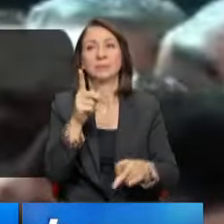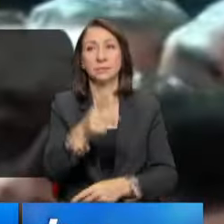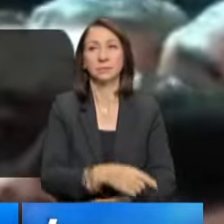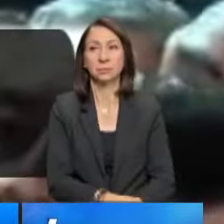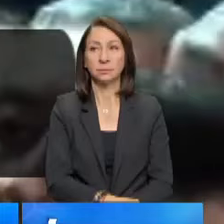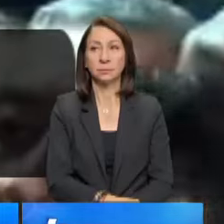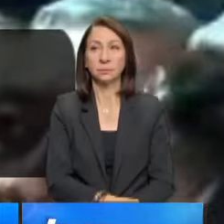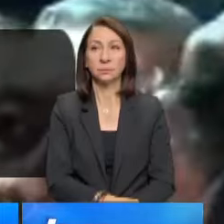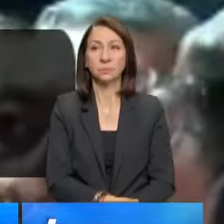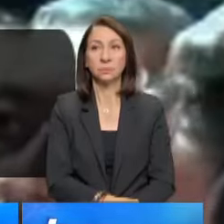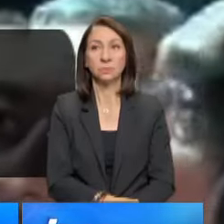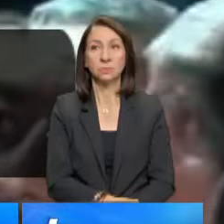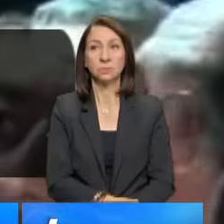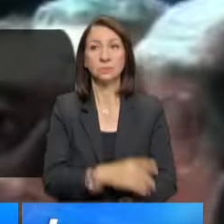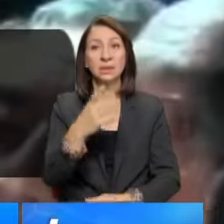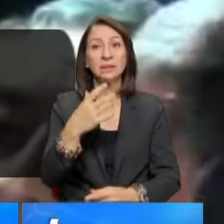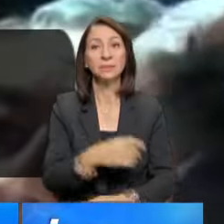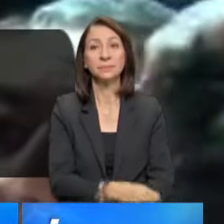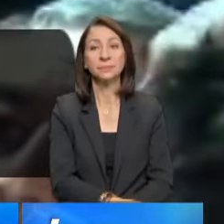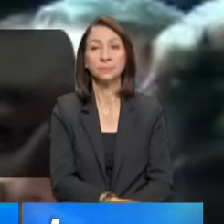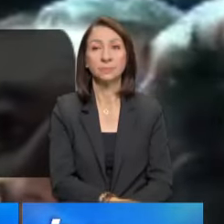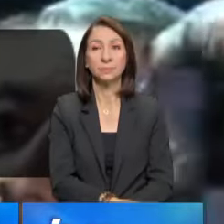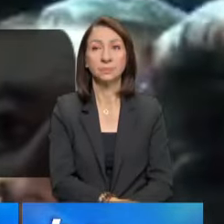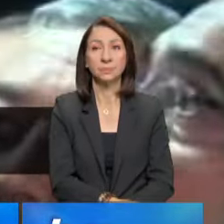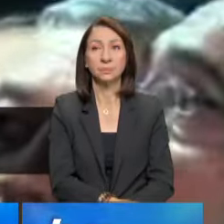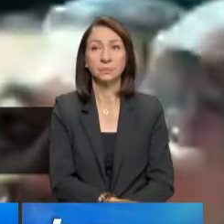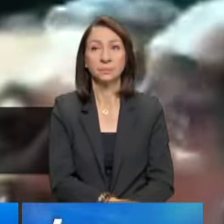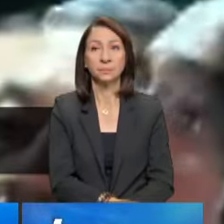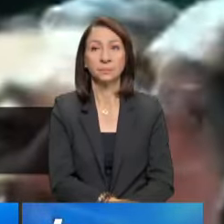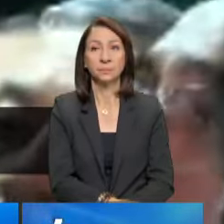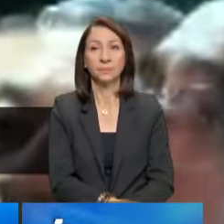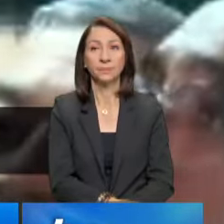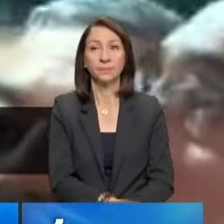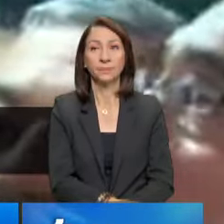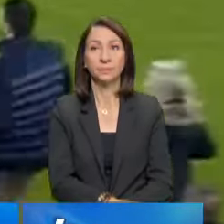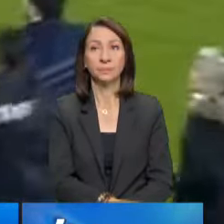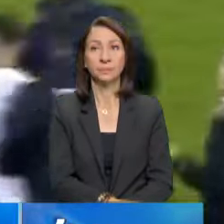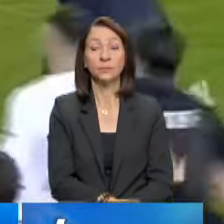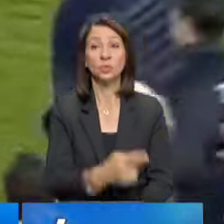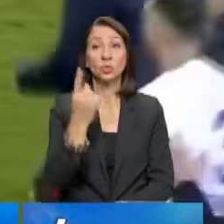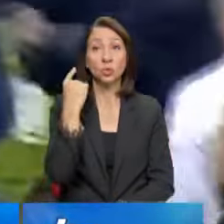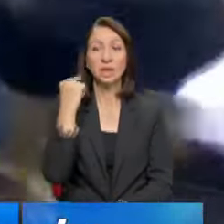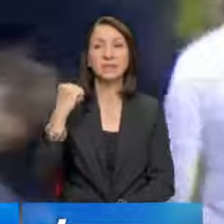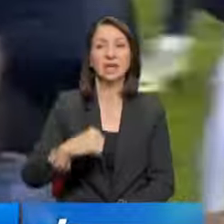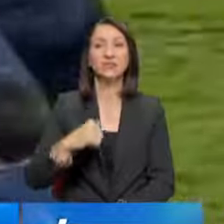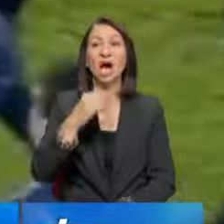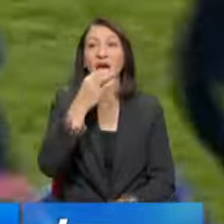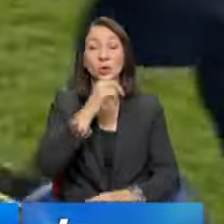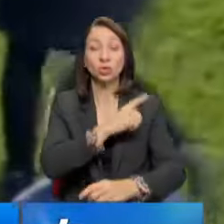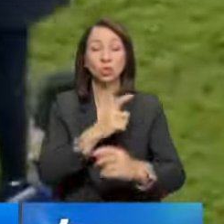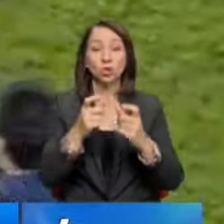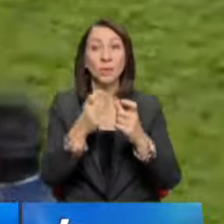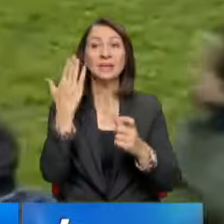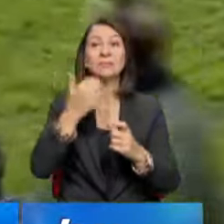Sizlere böyle bir olay yaşattığım için çok mahcubum. Çok üzgünüm. Benden beklenmeyen bir şeydi. Dün de savcı aralarında Ankara Gücü